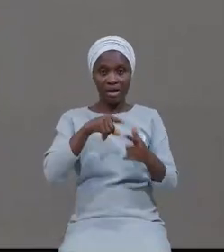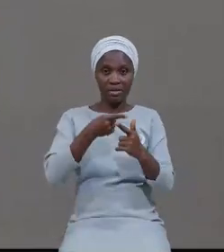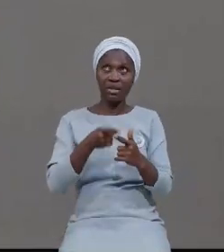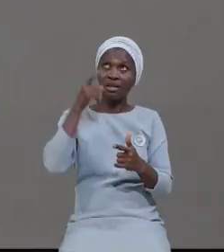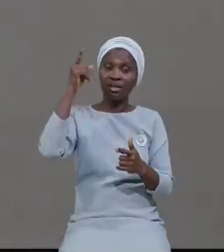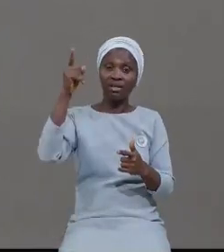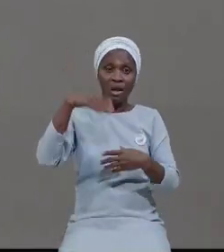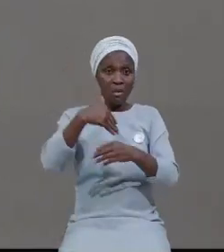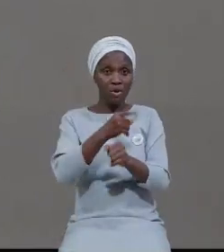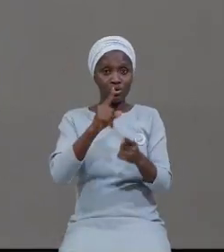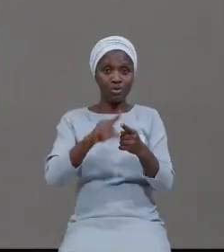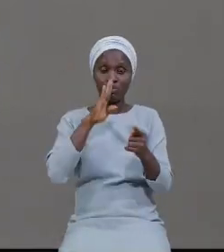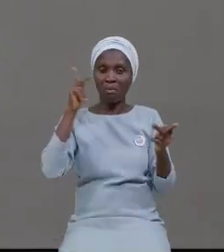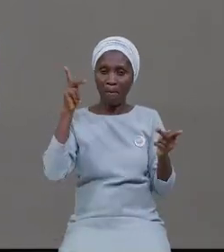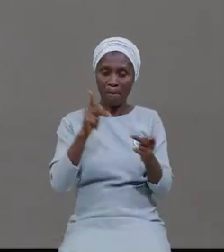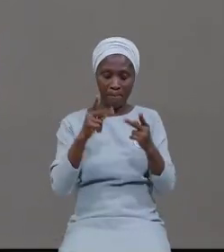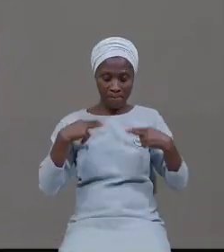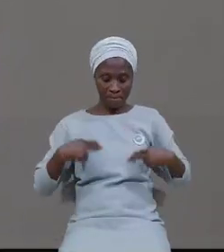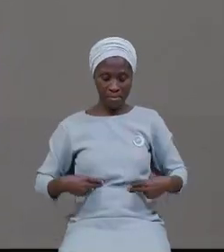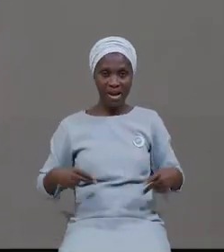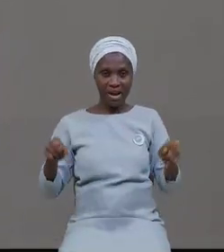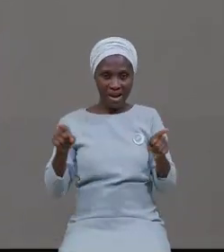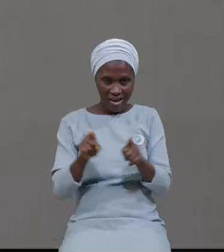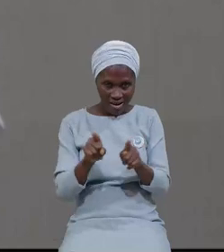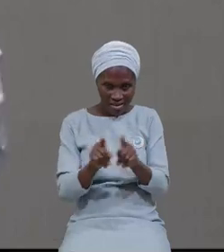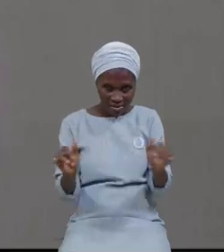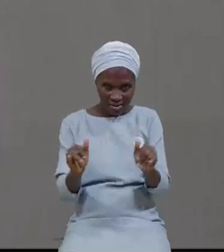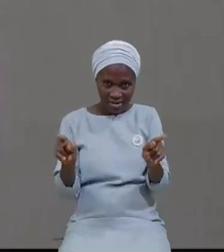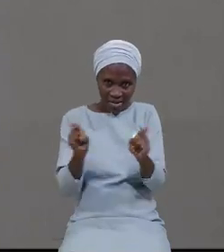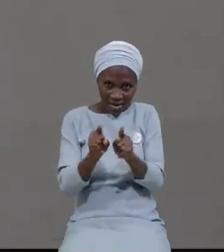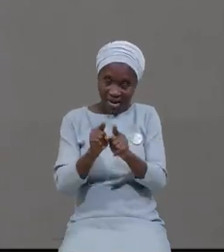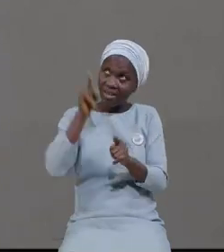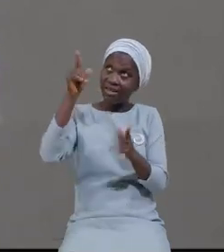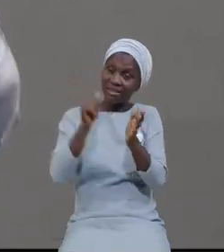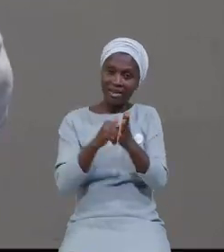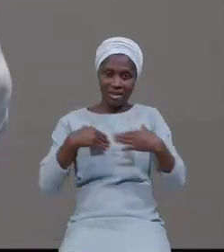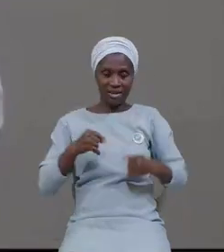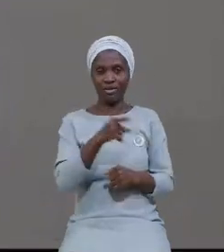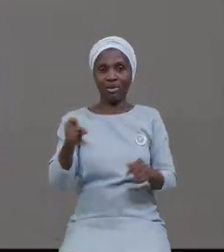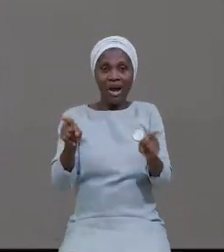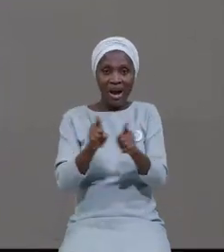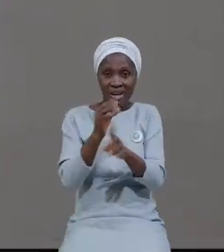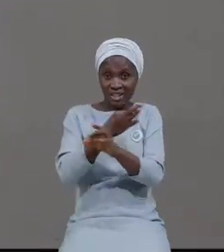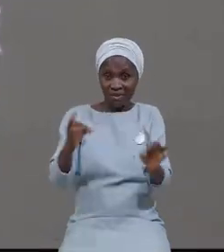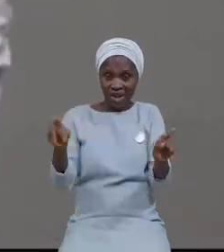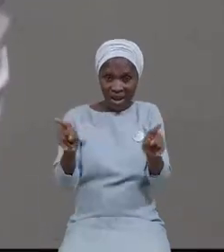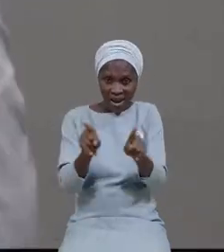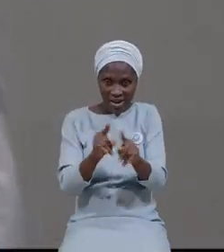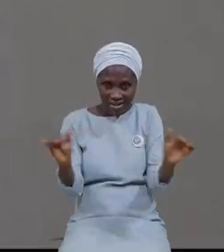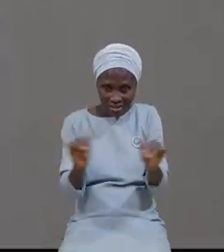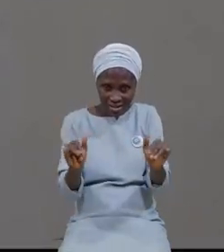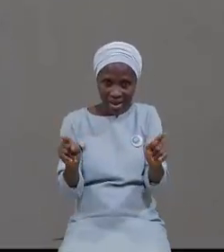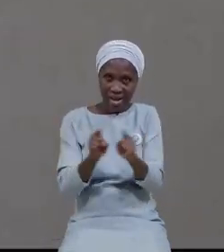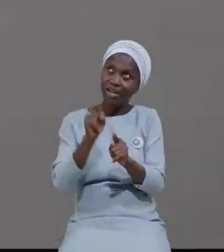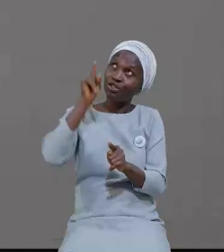il te rend bien portant que celui qui t'a guéri aussi libre que celui qui